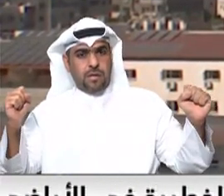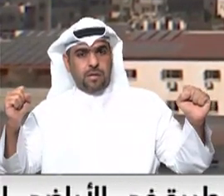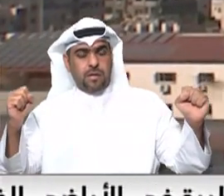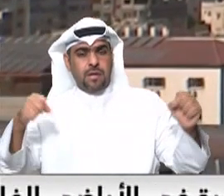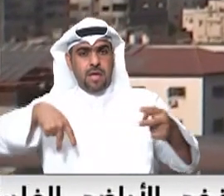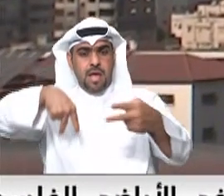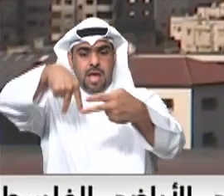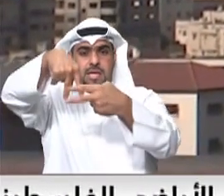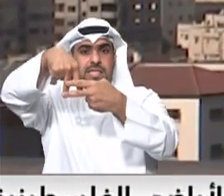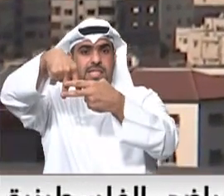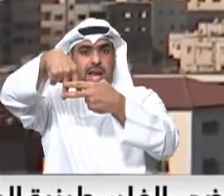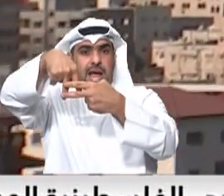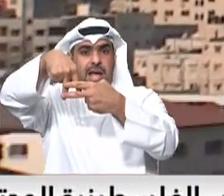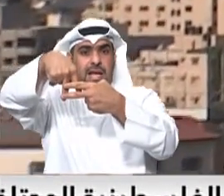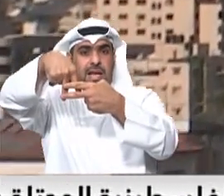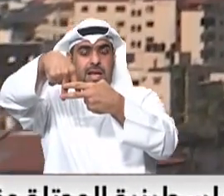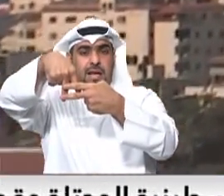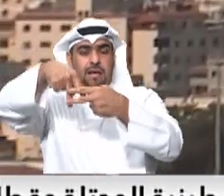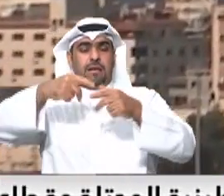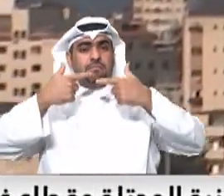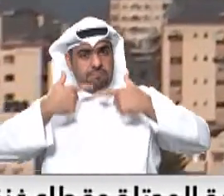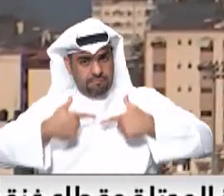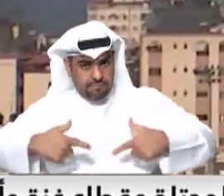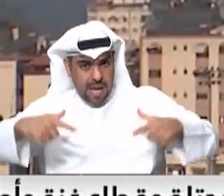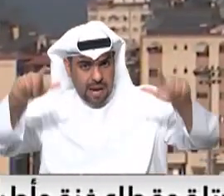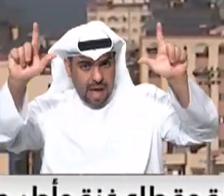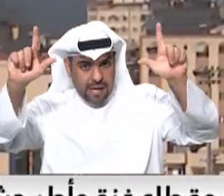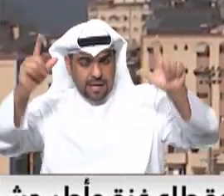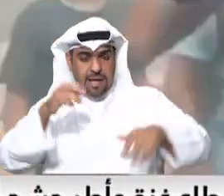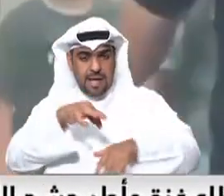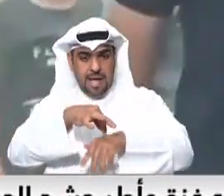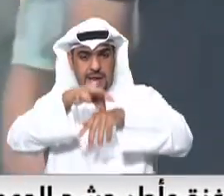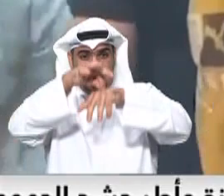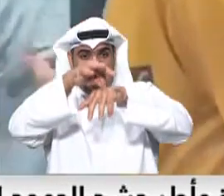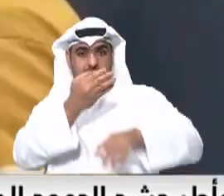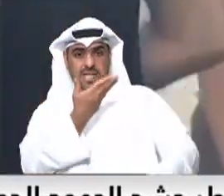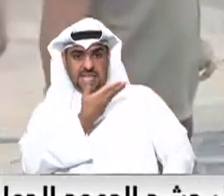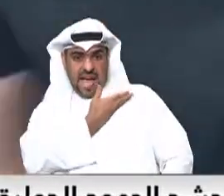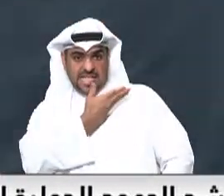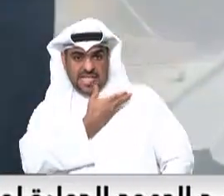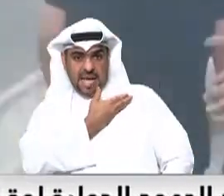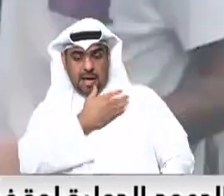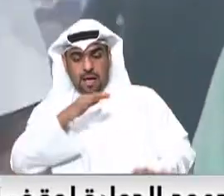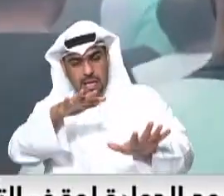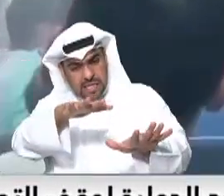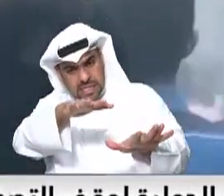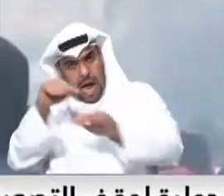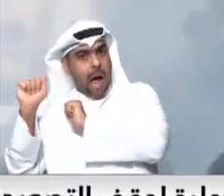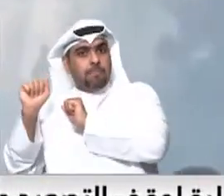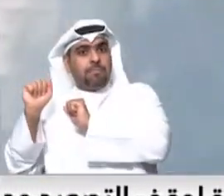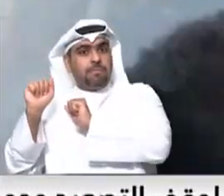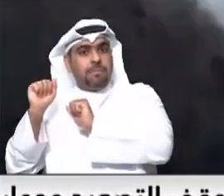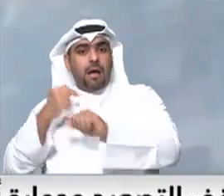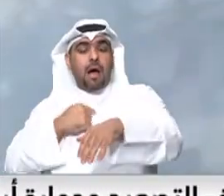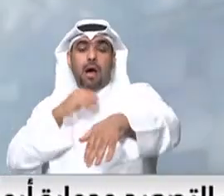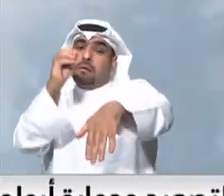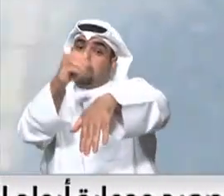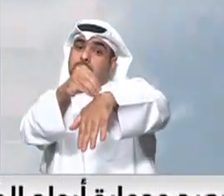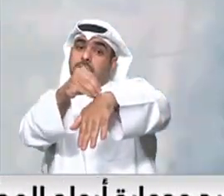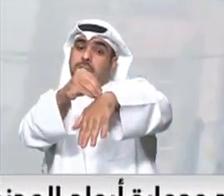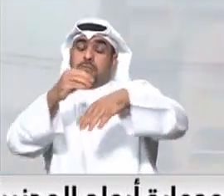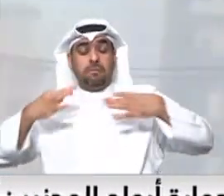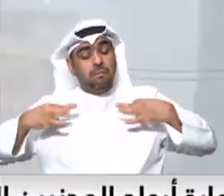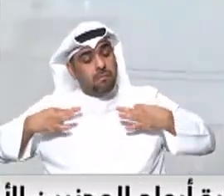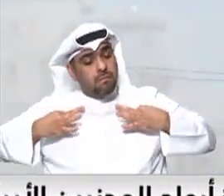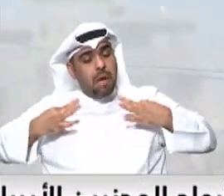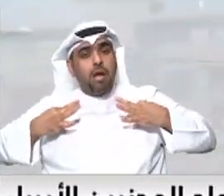مطالبته لمن بقيوا داخل مدينة غزة وفي المنطقة الشمالية بضرورة إخلائها والتوجه